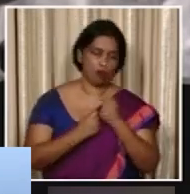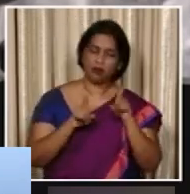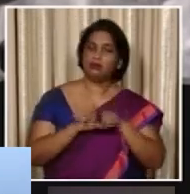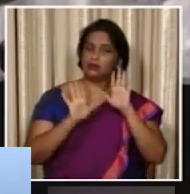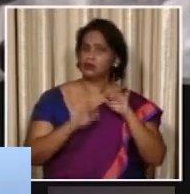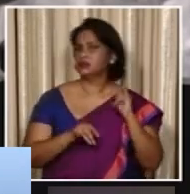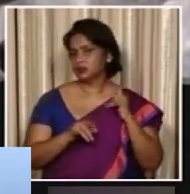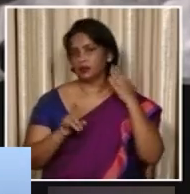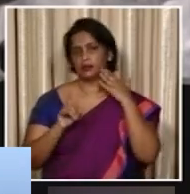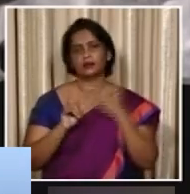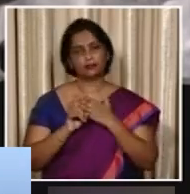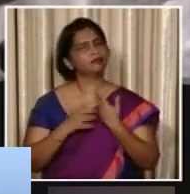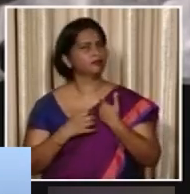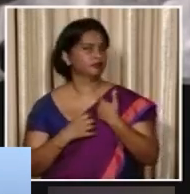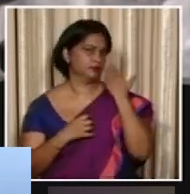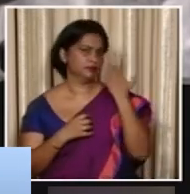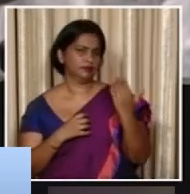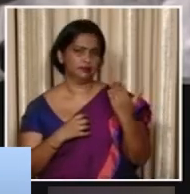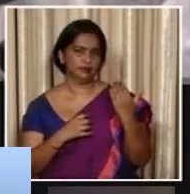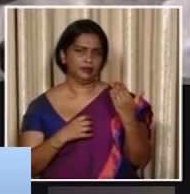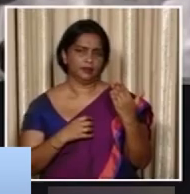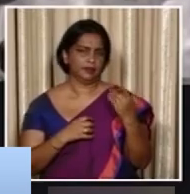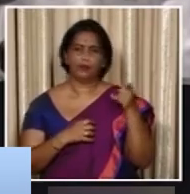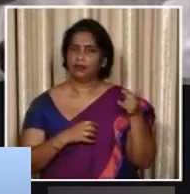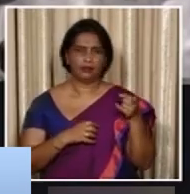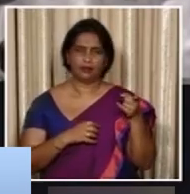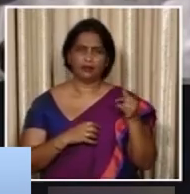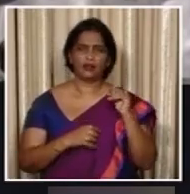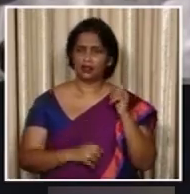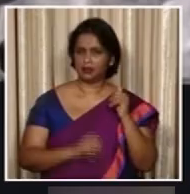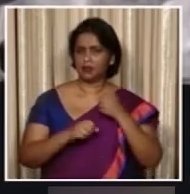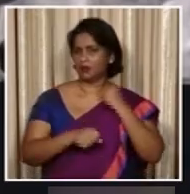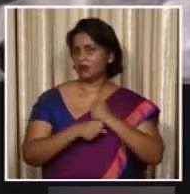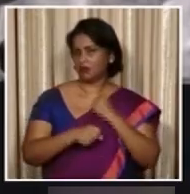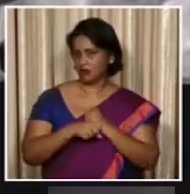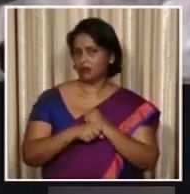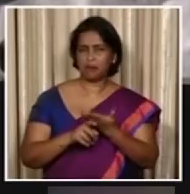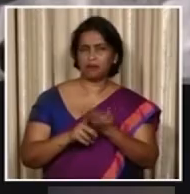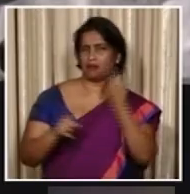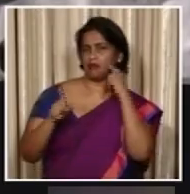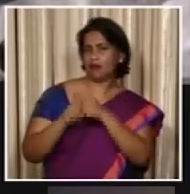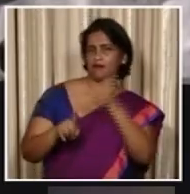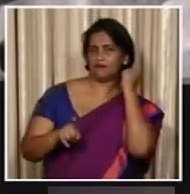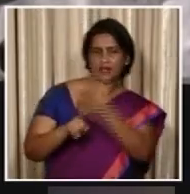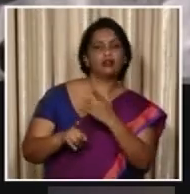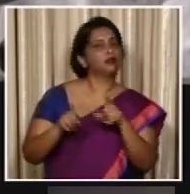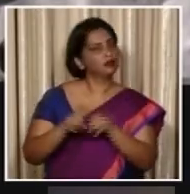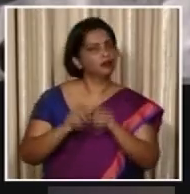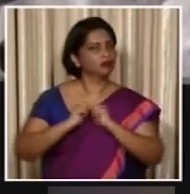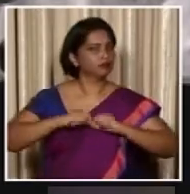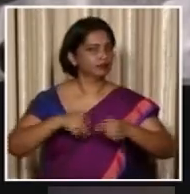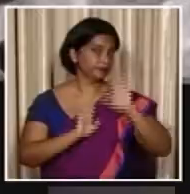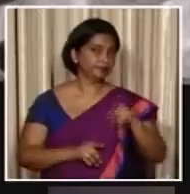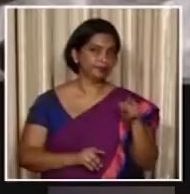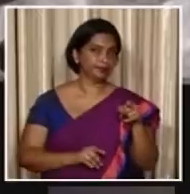සමහර කාරණා වලදී අපිට පැහැදිලිව පේන්න තියෙනවා ඒවා සමහරලාට පවතින ආණ්ඩුව විතිරේතු කරනවා. ඉතින් මෙහෙම රැල්ලක් පසුගිය